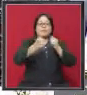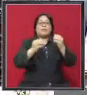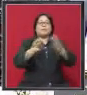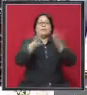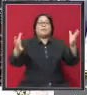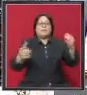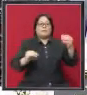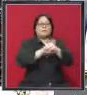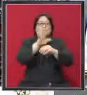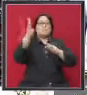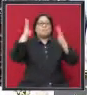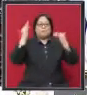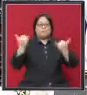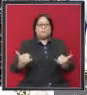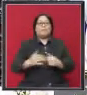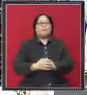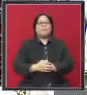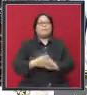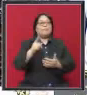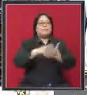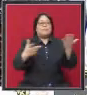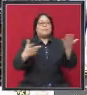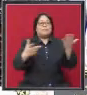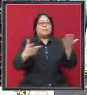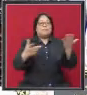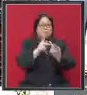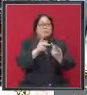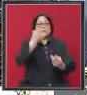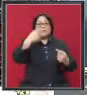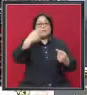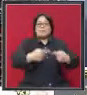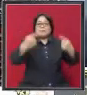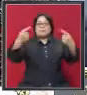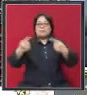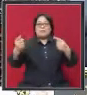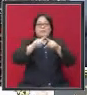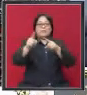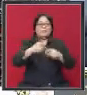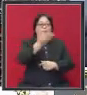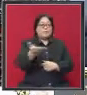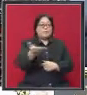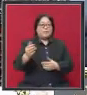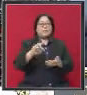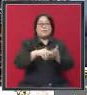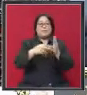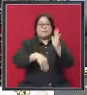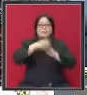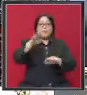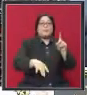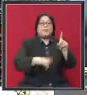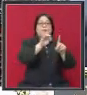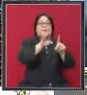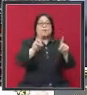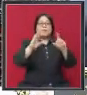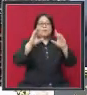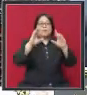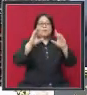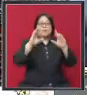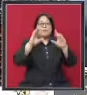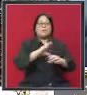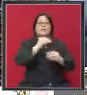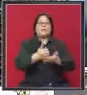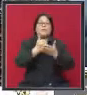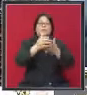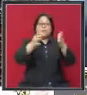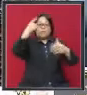besar yang melanda negara ini. Apakah munasabah kerana perbezaan beberapa perkara, maka lebih 186 langkah dan